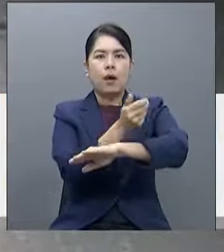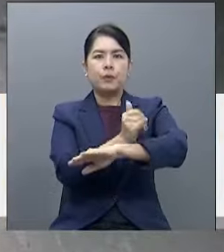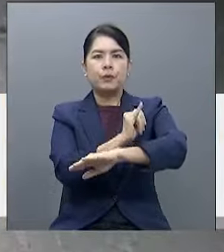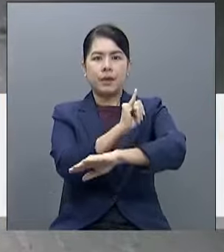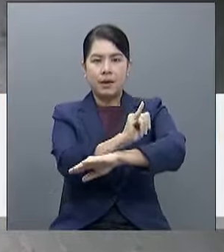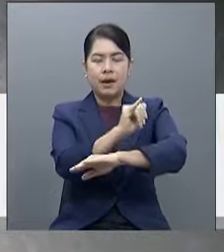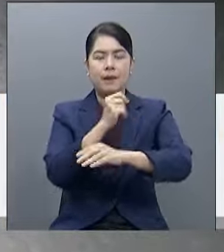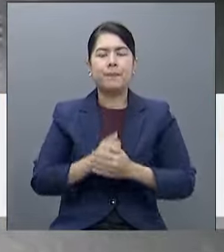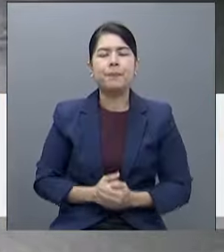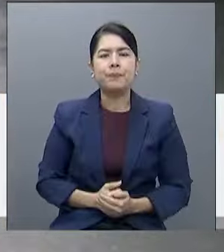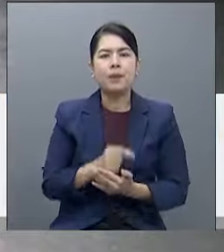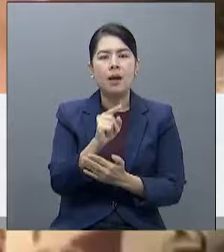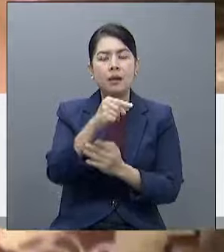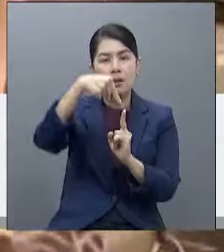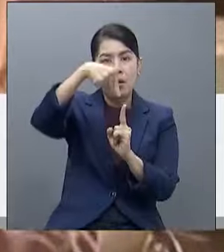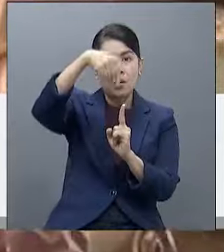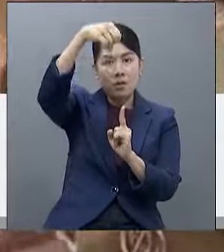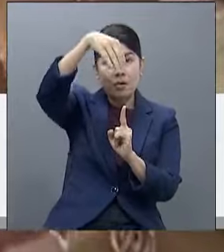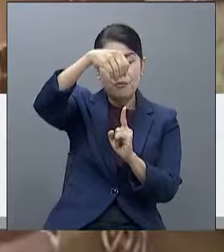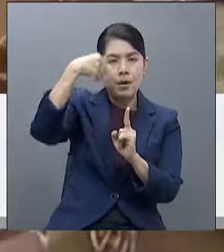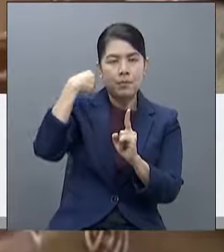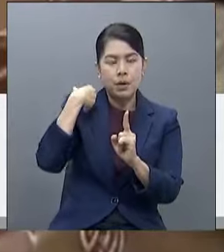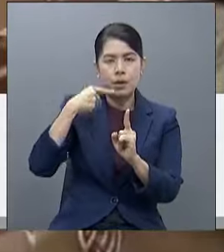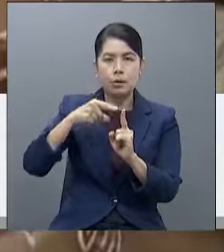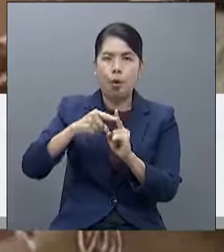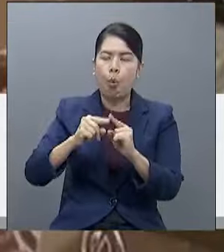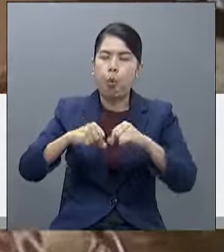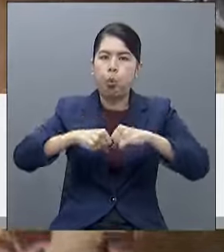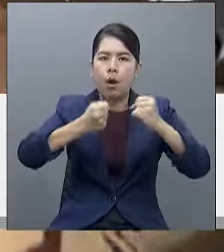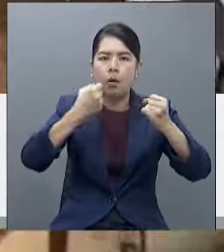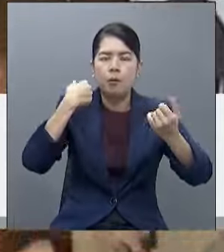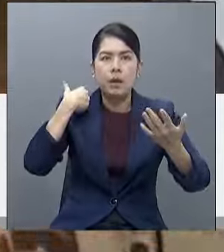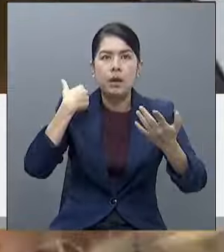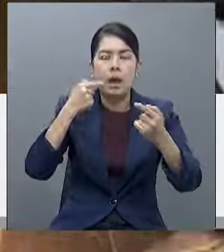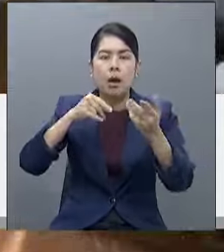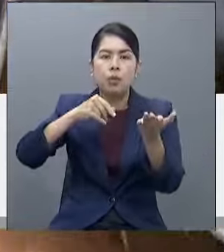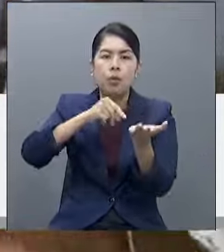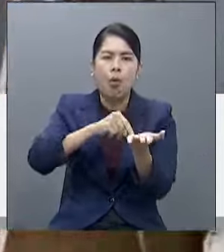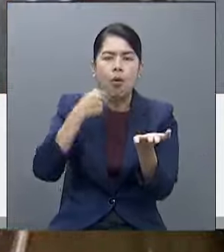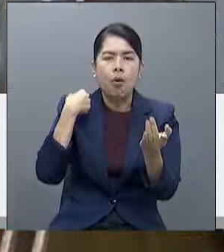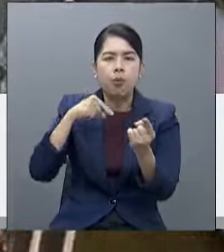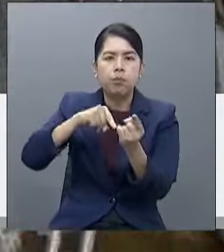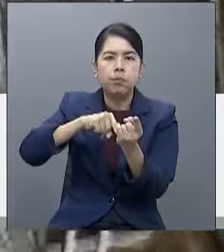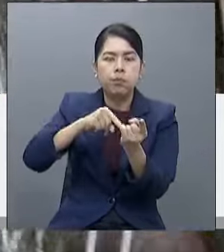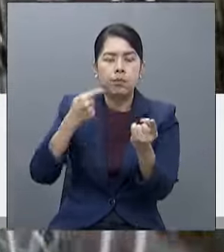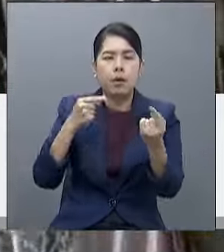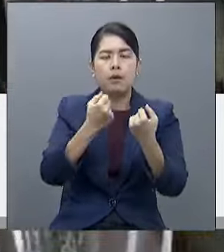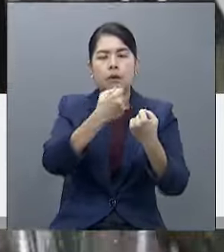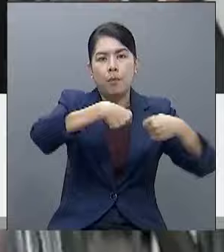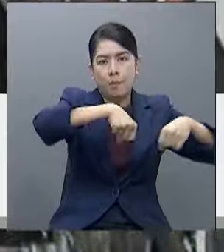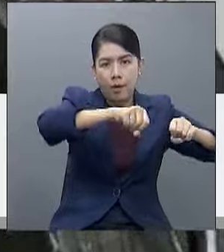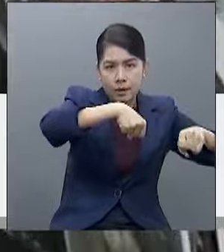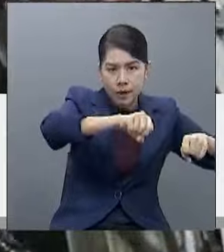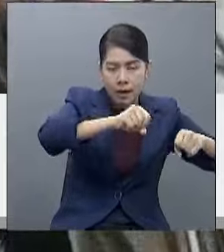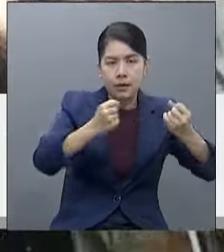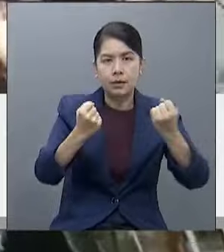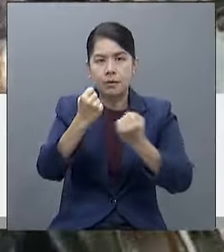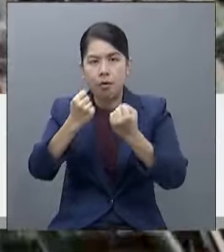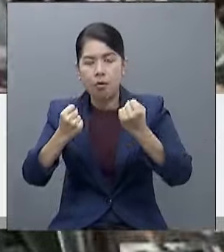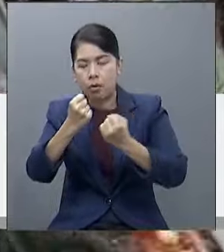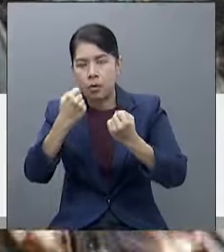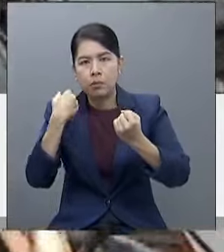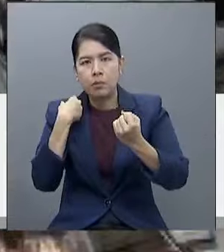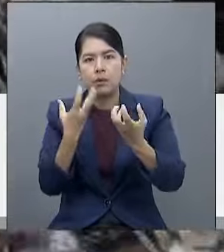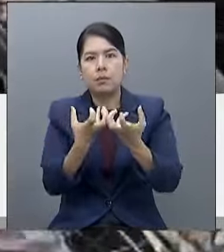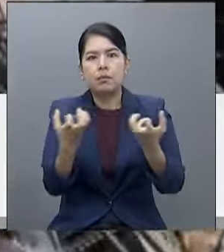ค่ะเสาไฟหักโค่นเสียหายแล้วยังไปล้มทับรถไม่ว่าจะเป็นจักรยานยนต์รถยนต์เสียหายไปอีกหลาย